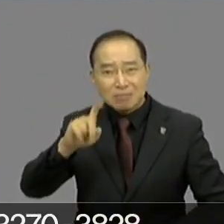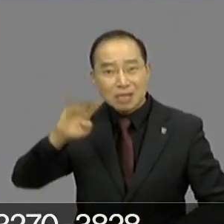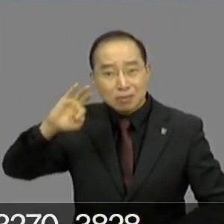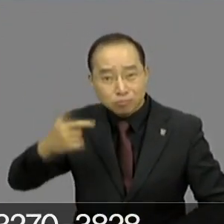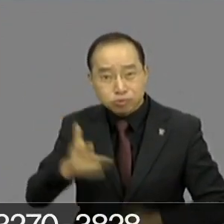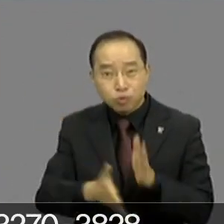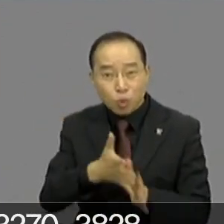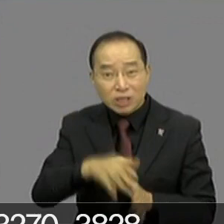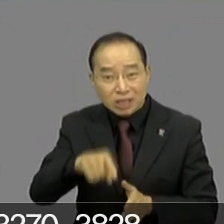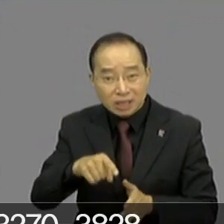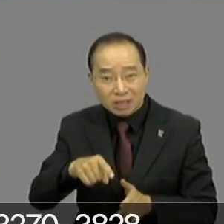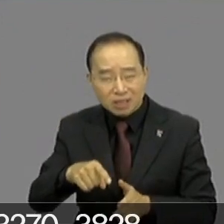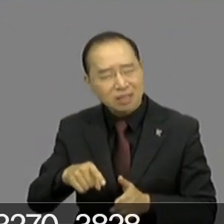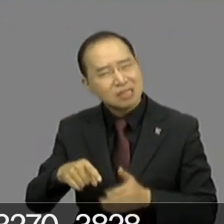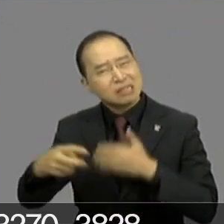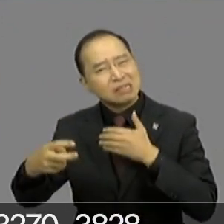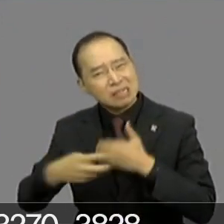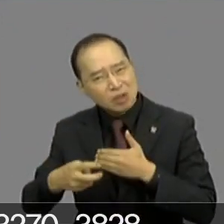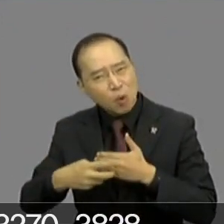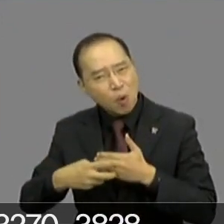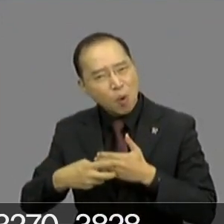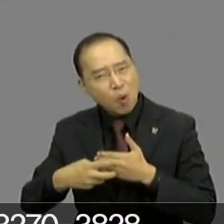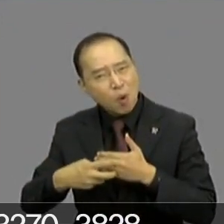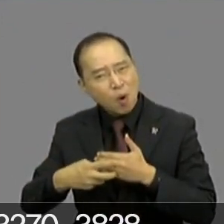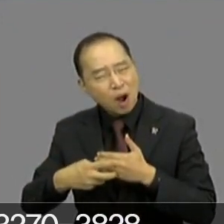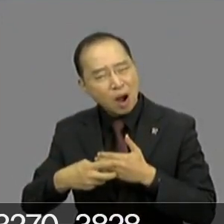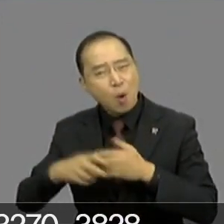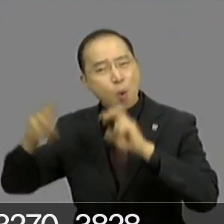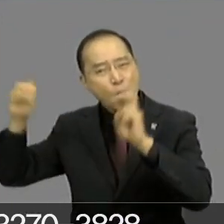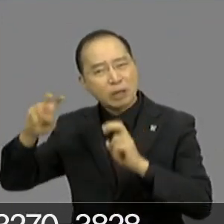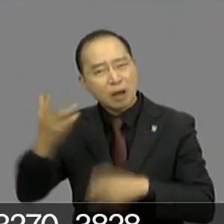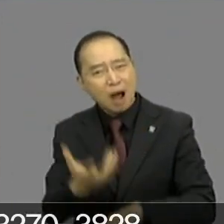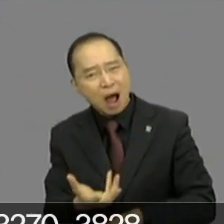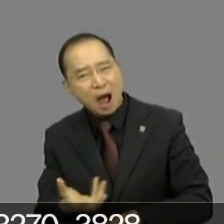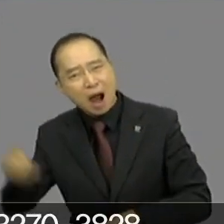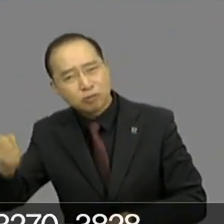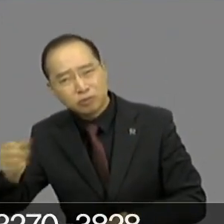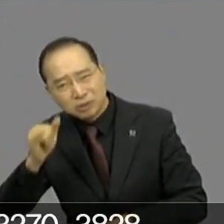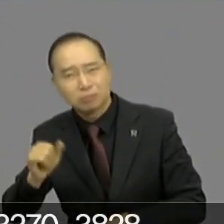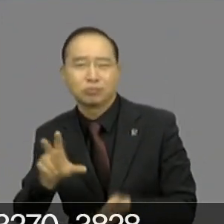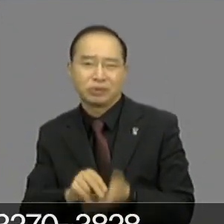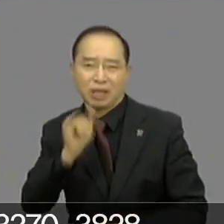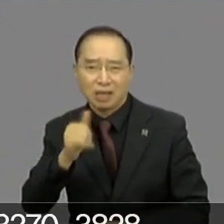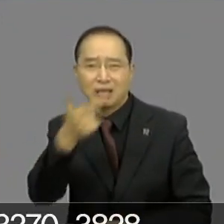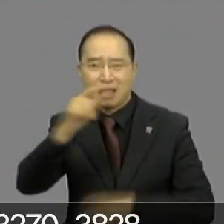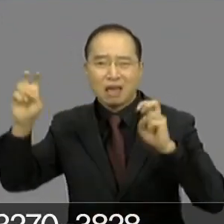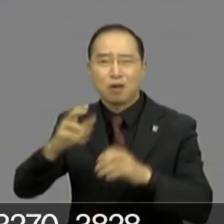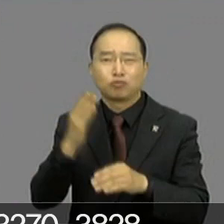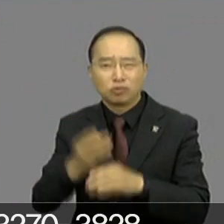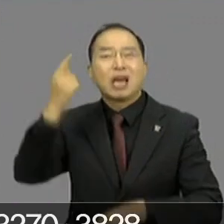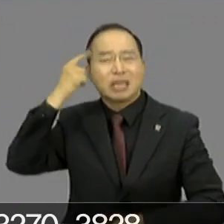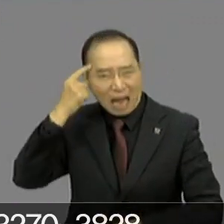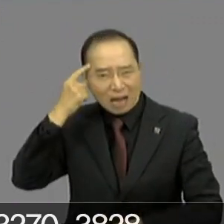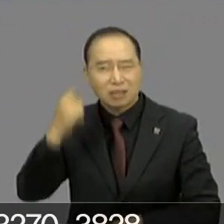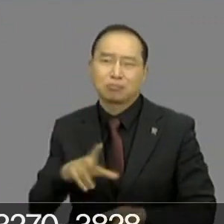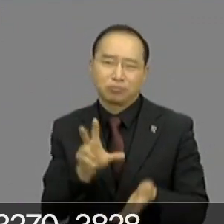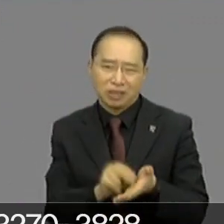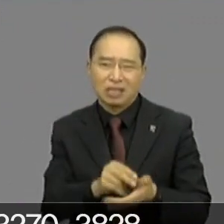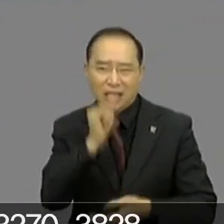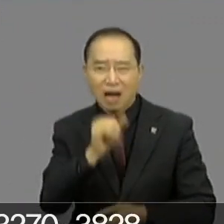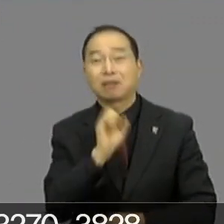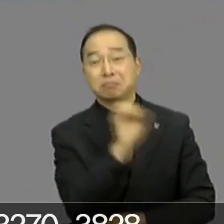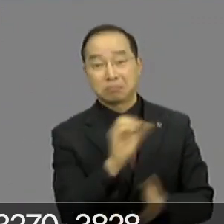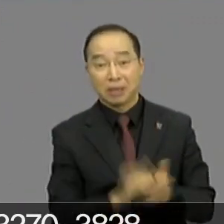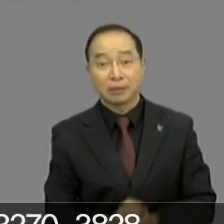부분이 의료민영화를 재촉하는 그쪽을 무너뜨리는 그리고 대기업 위주의 생각이다 이런 얘기를 제가 비판을 했는데요